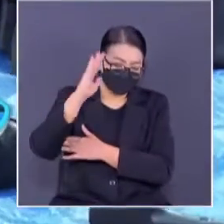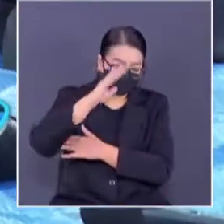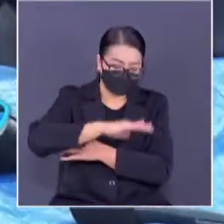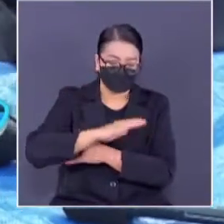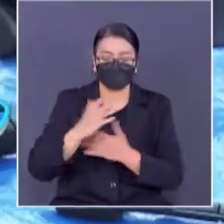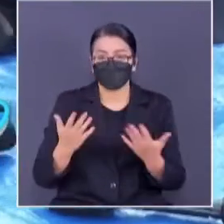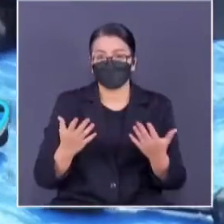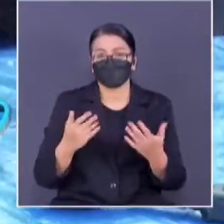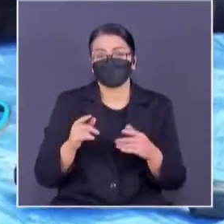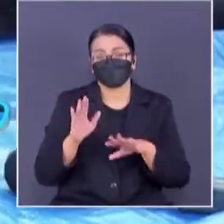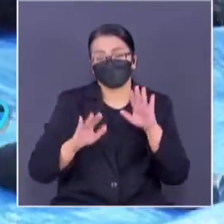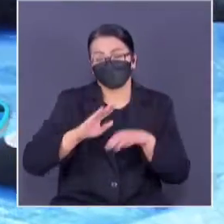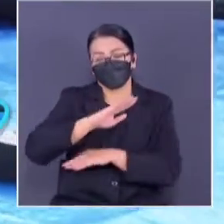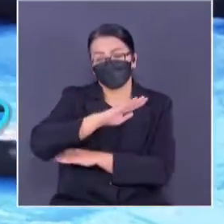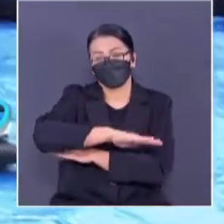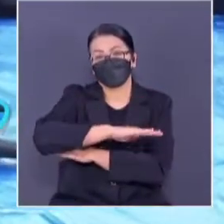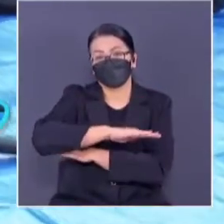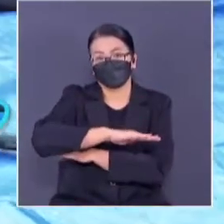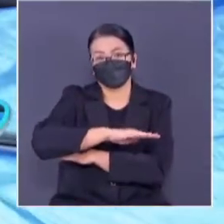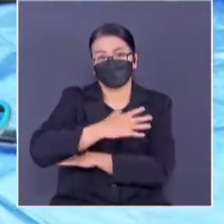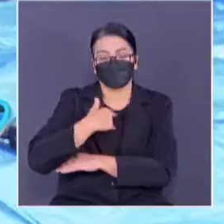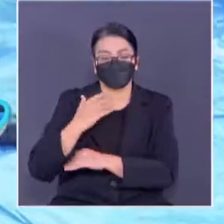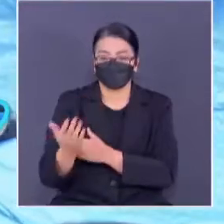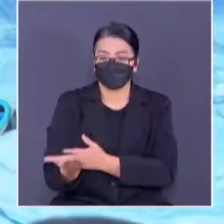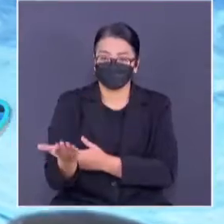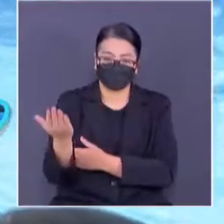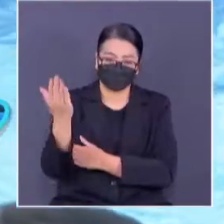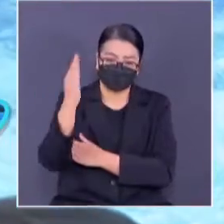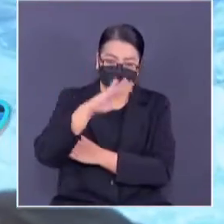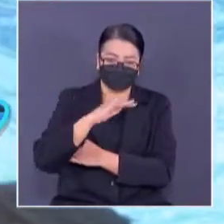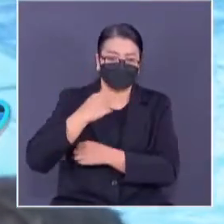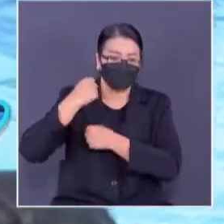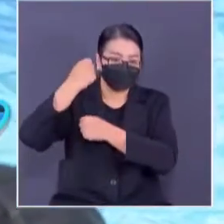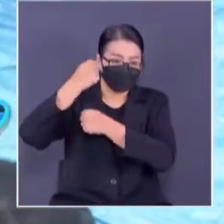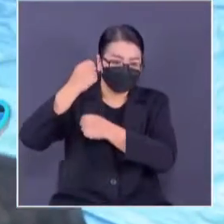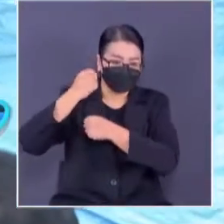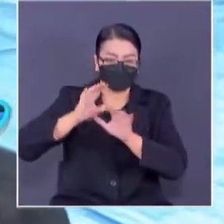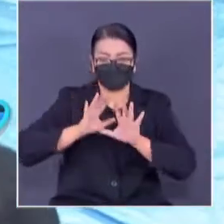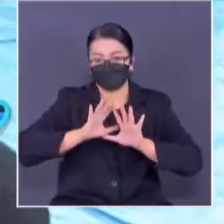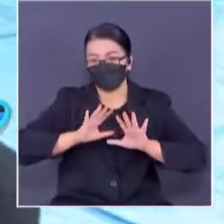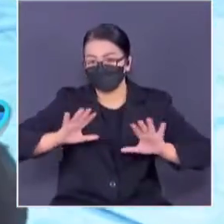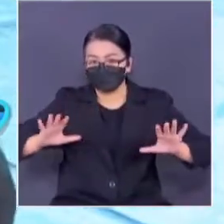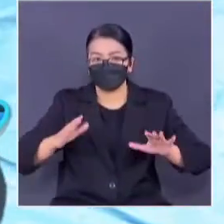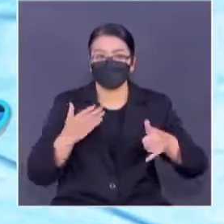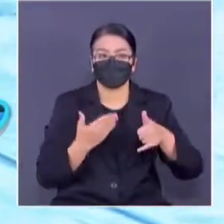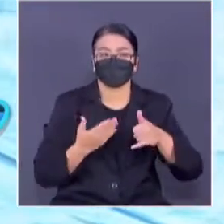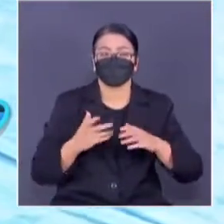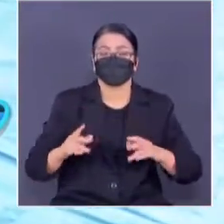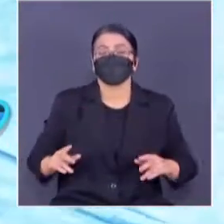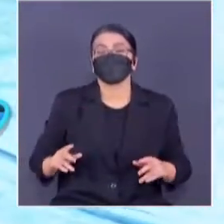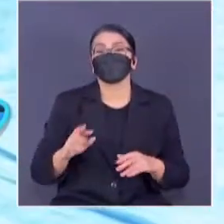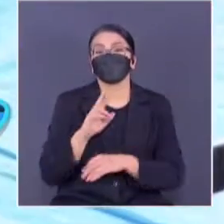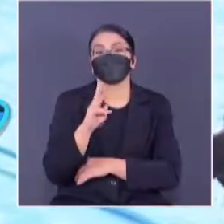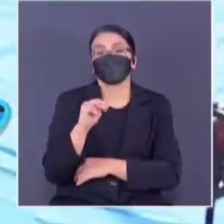าผ่อนคลายเอาก็ช่วงเย็นๆหน่อยช่วงบ่ายๆเย็นๆเมื่อนายอนุชานาคาสัยครับรัฐมนตรีประจำส